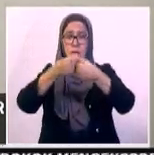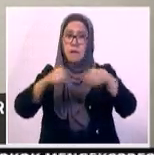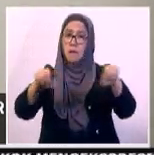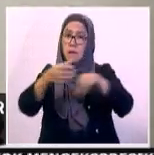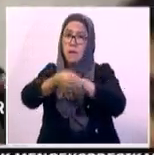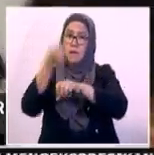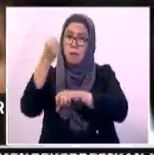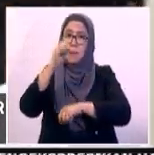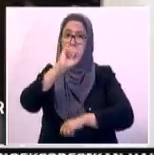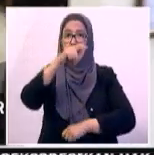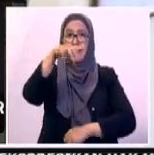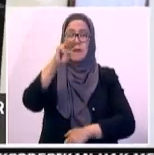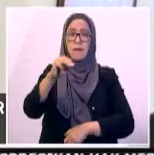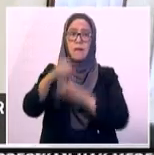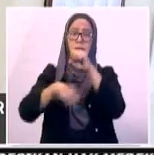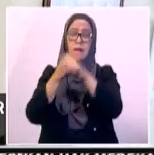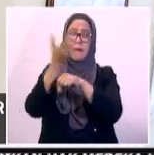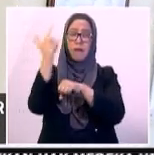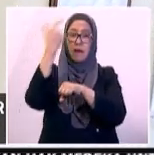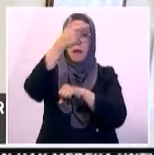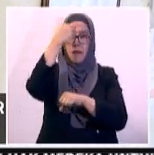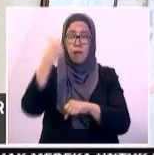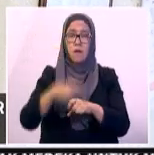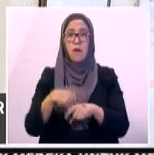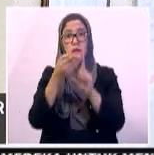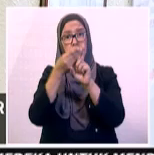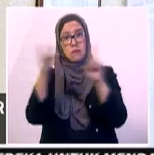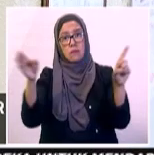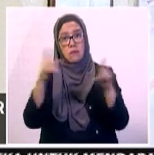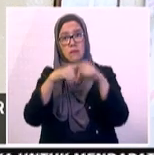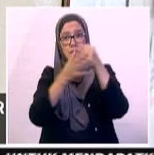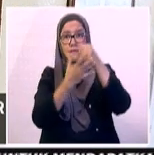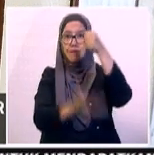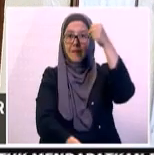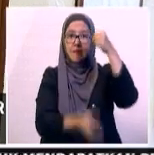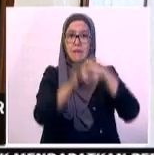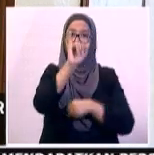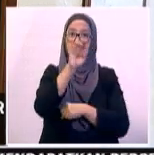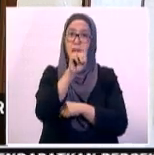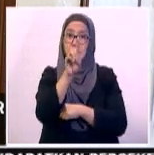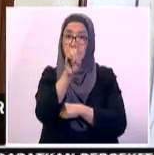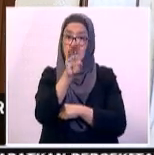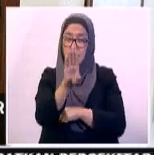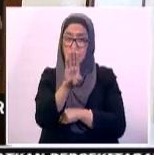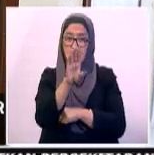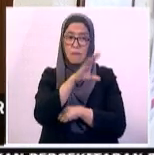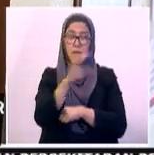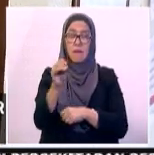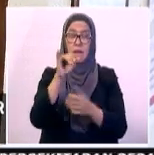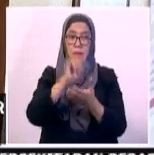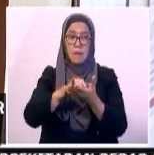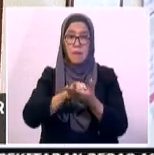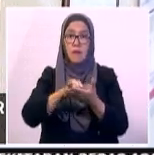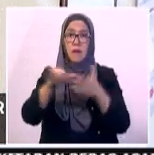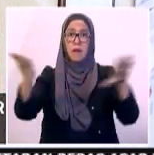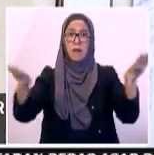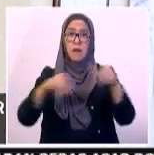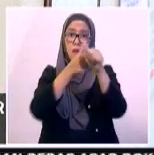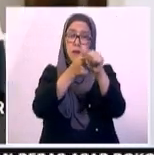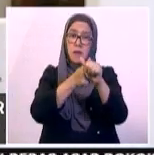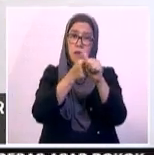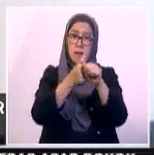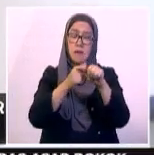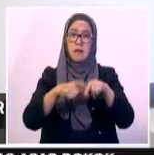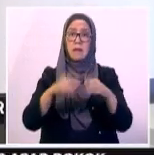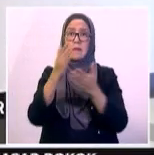kerana ia berkaitan dengan skandal penyelewengan dana 1MDB. Rampasan harta terbabit dibuat mengikut Seksyen 56(1)